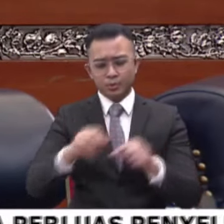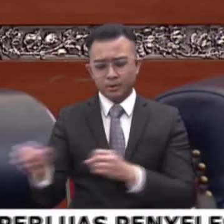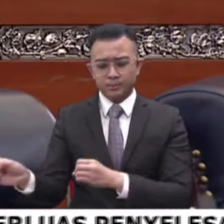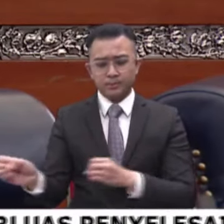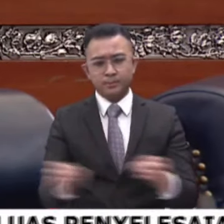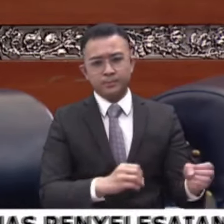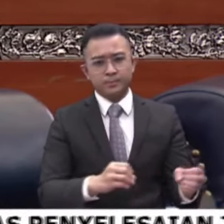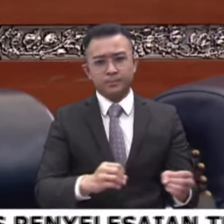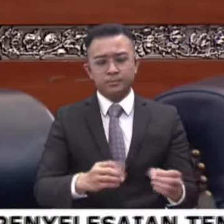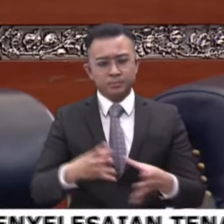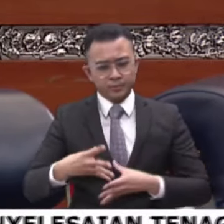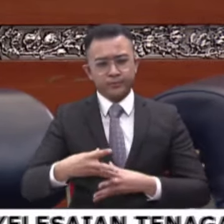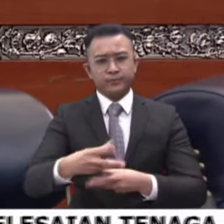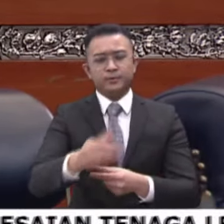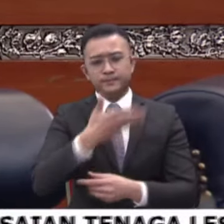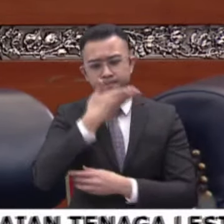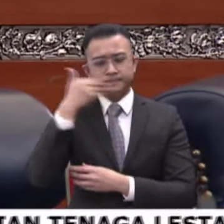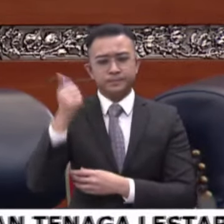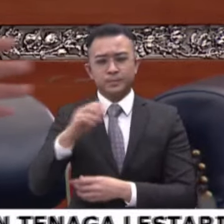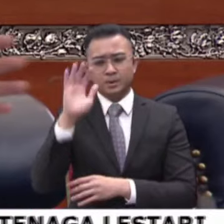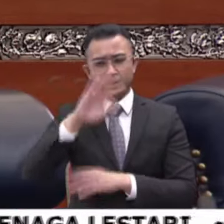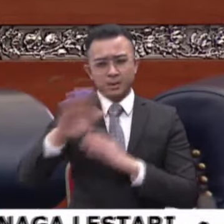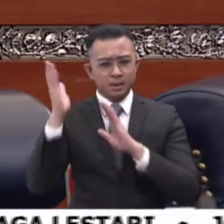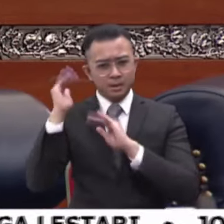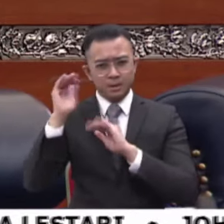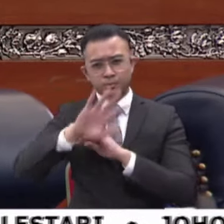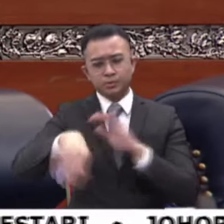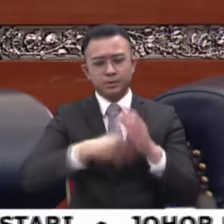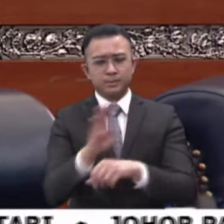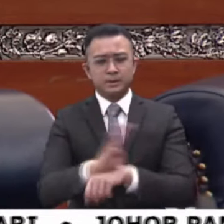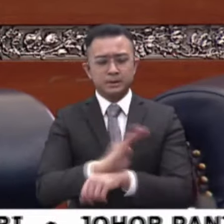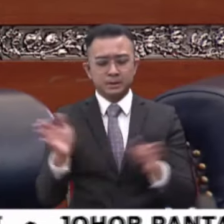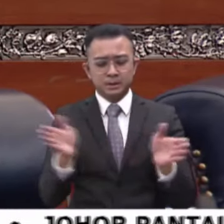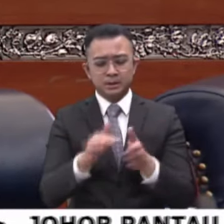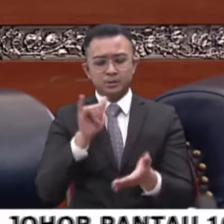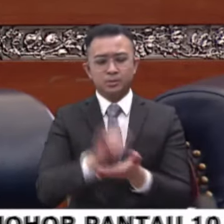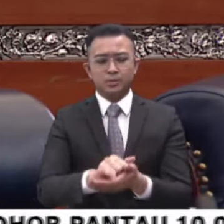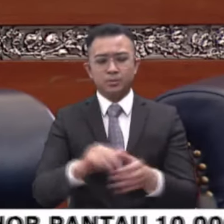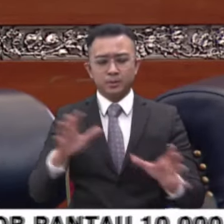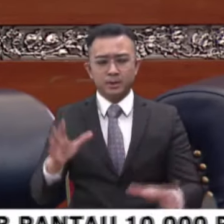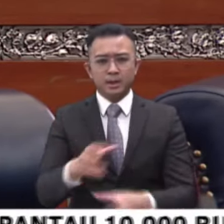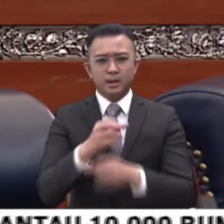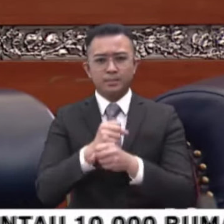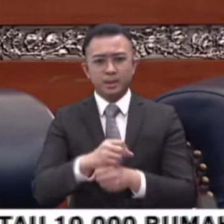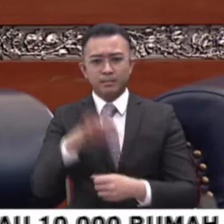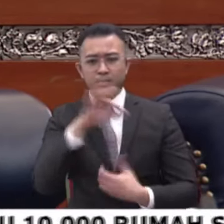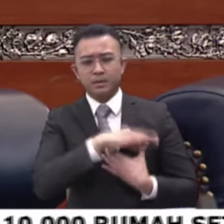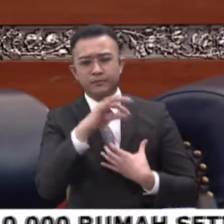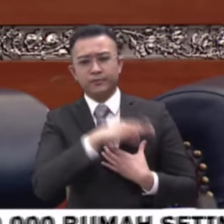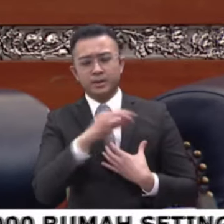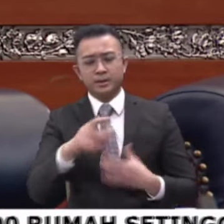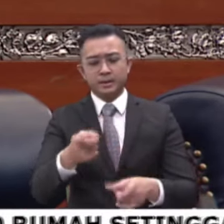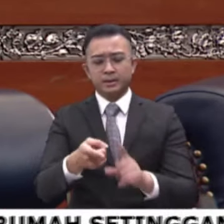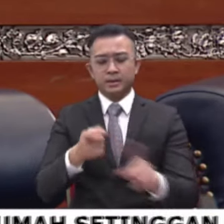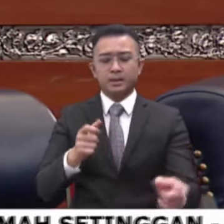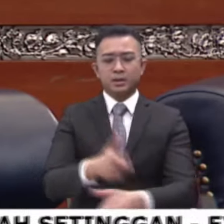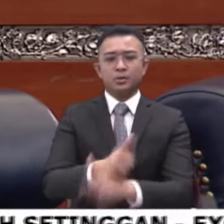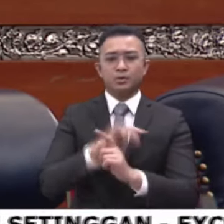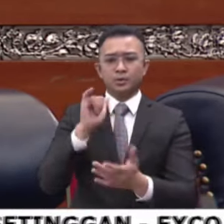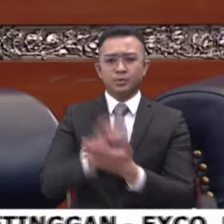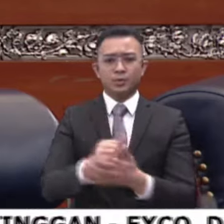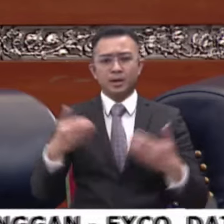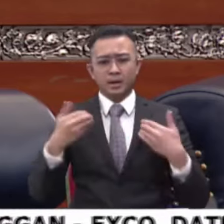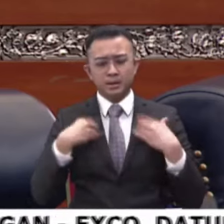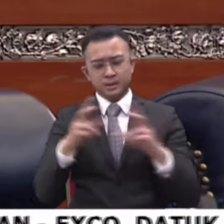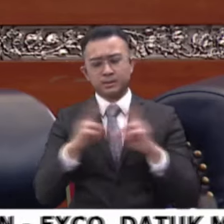dilaksanakan dengan berkesan supaya semua peniaga kecil ini dapat manfaat daripada pinjaman tersebut.